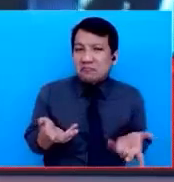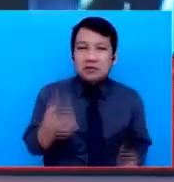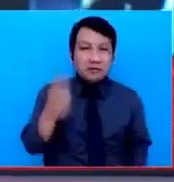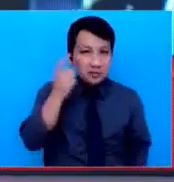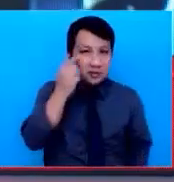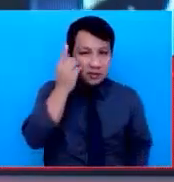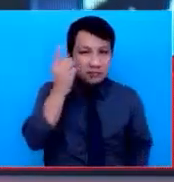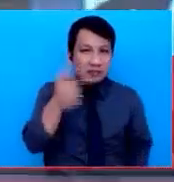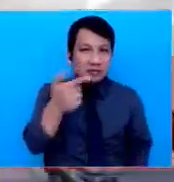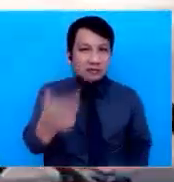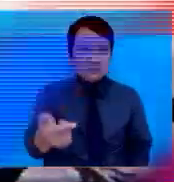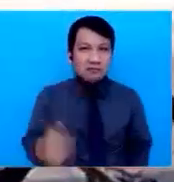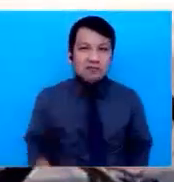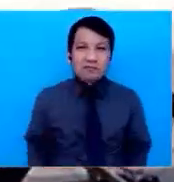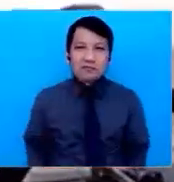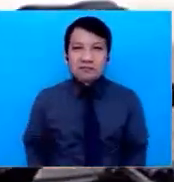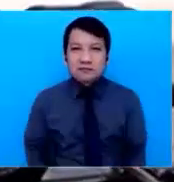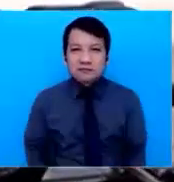Peña.